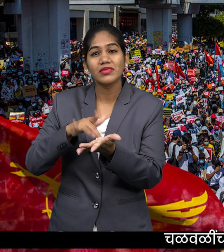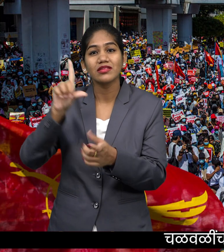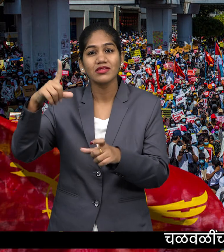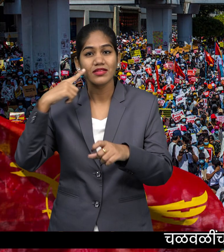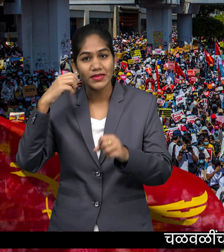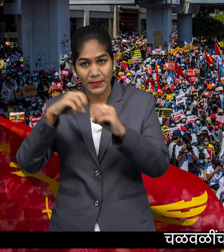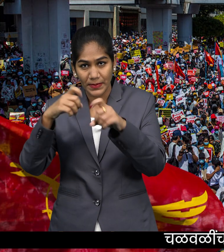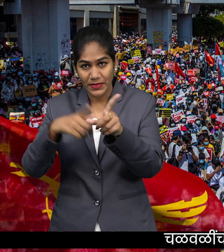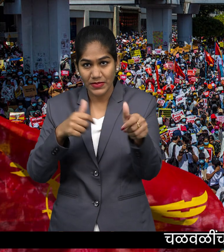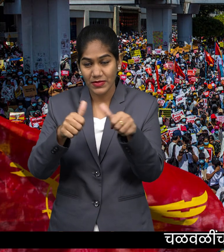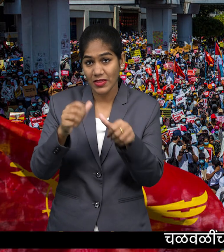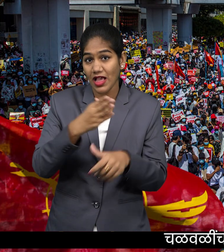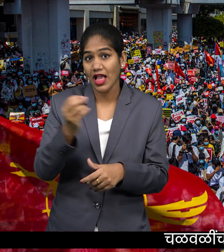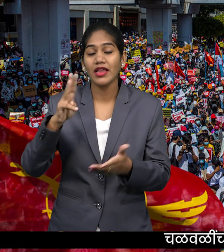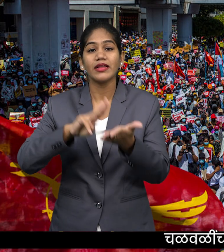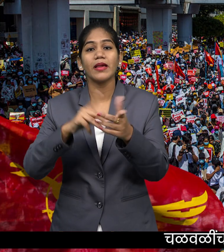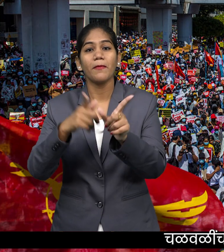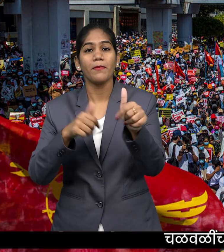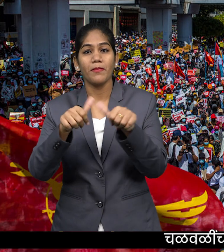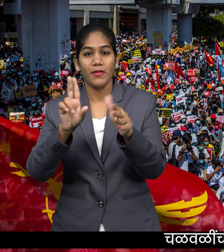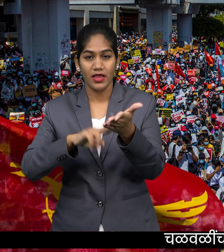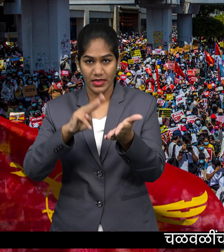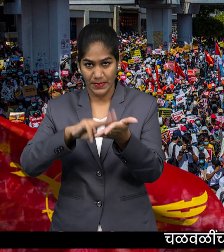चळवळींचं आपण शोध घेणार आहोत.